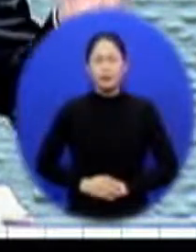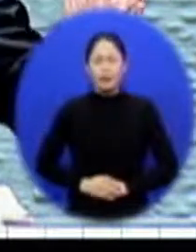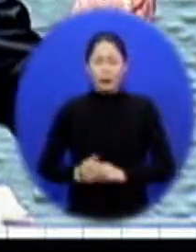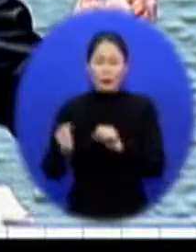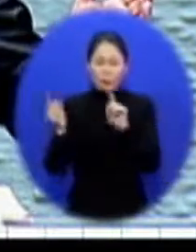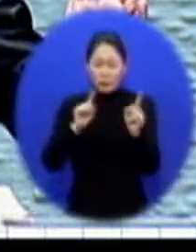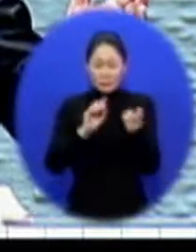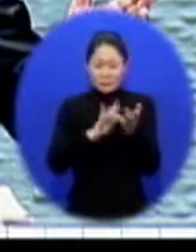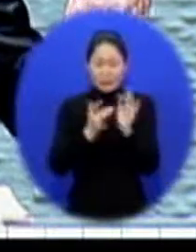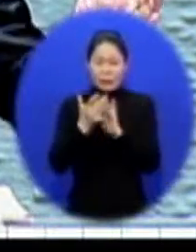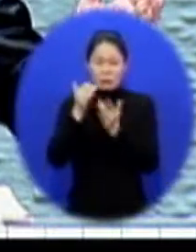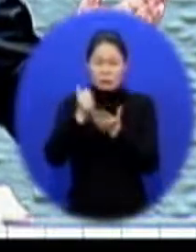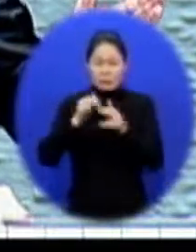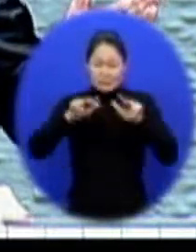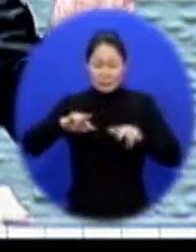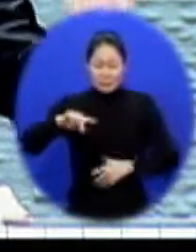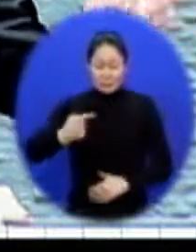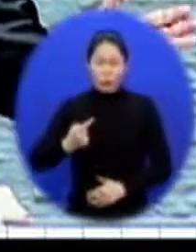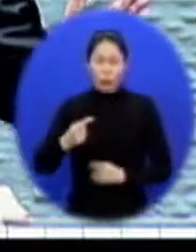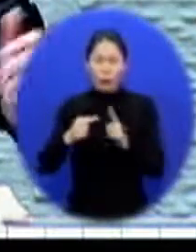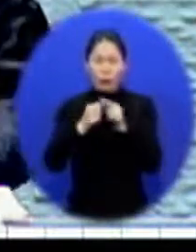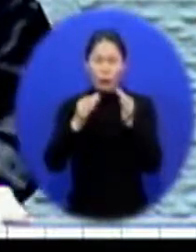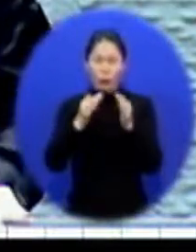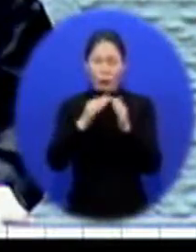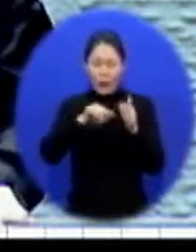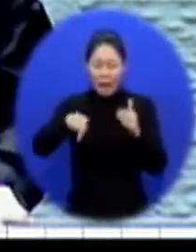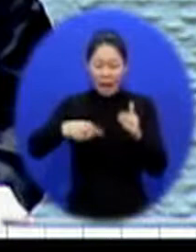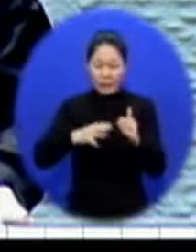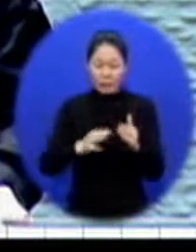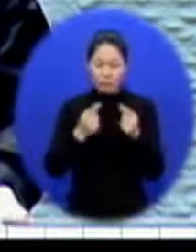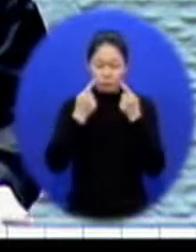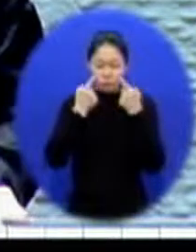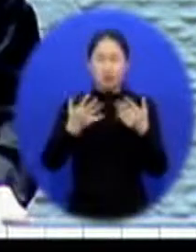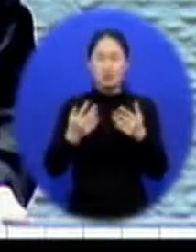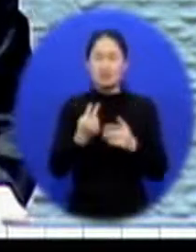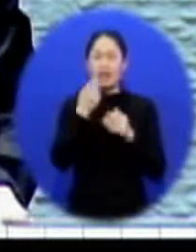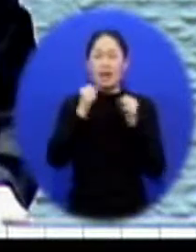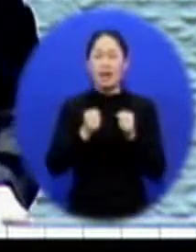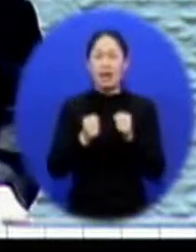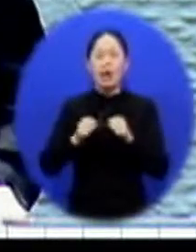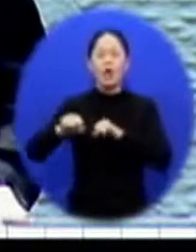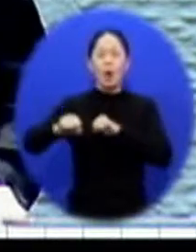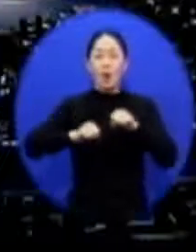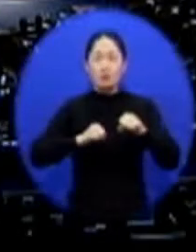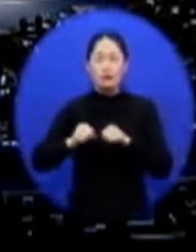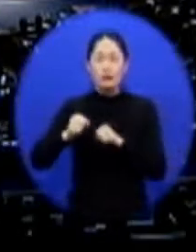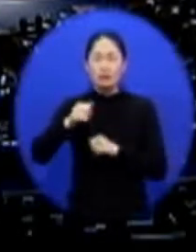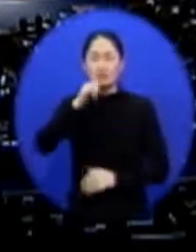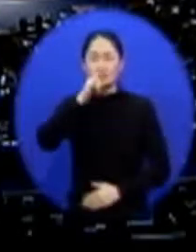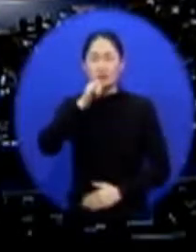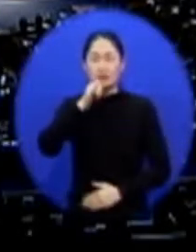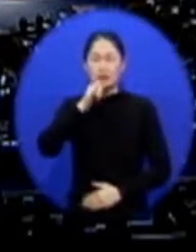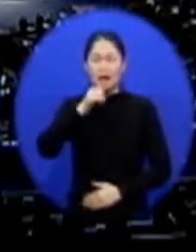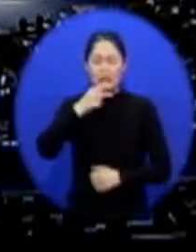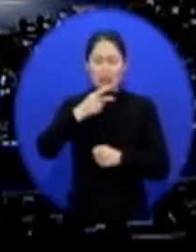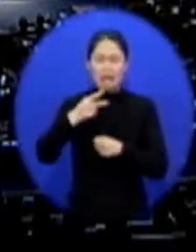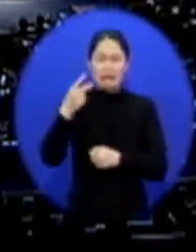부활하신 예수님은 지금도 교회 안에 분명히 살아 역사하십니다 2천년 동안의 교회의 역사가 증명해 주고